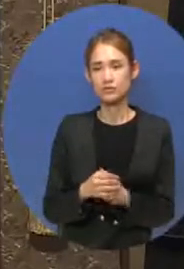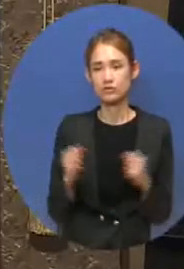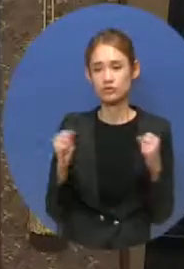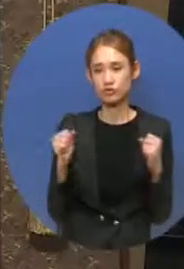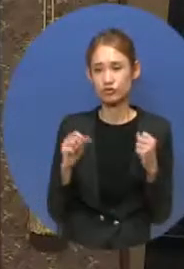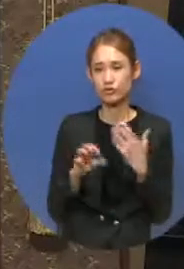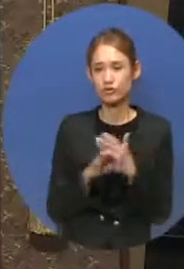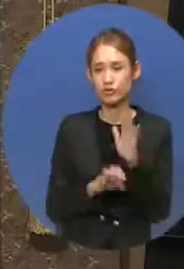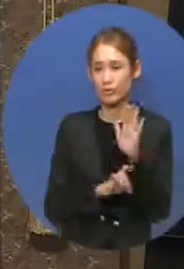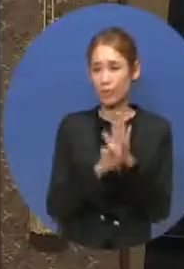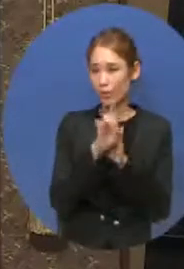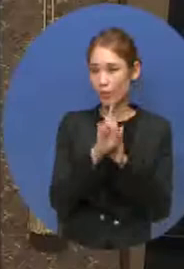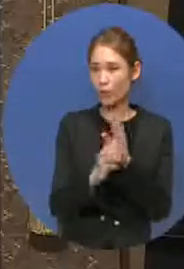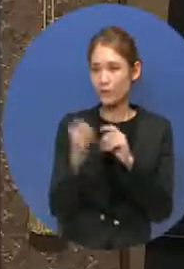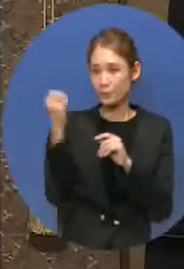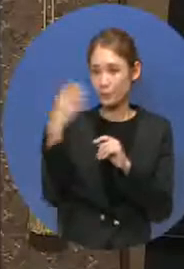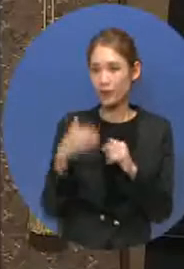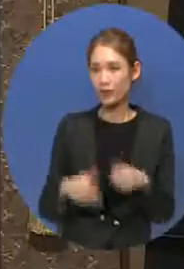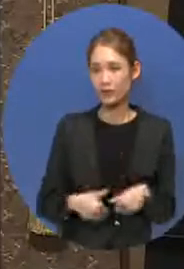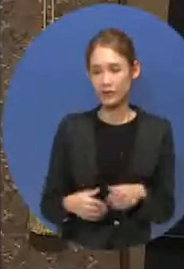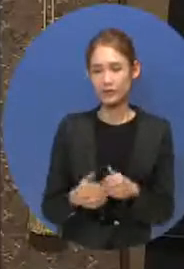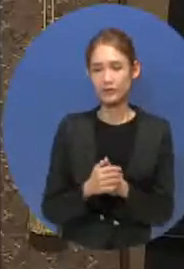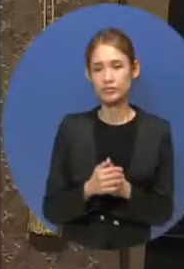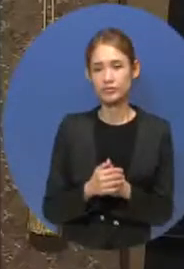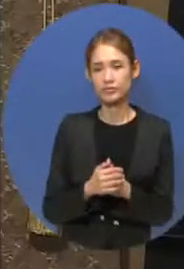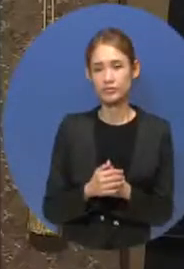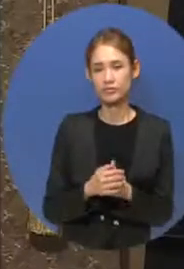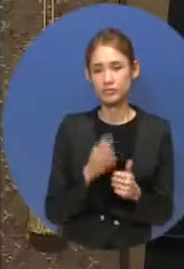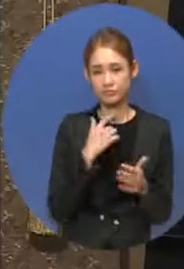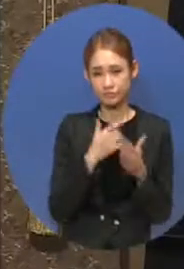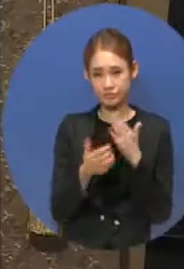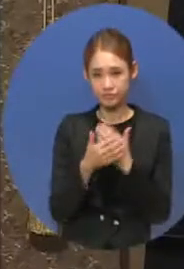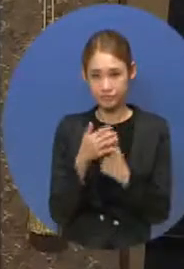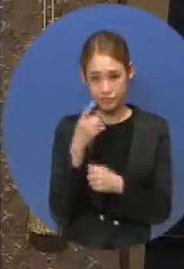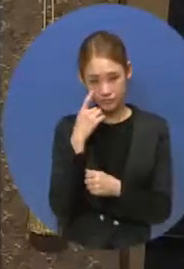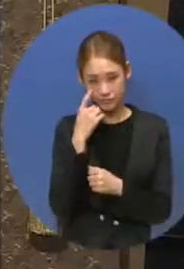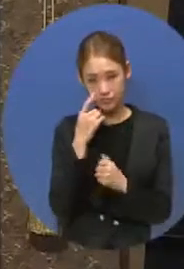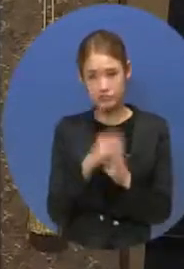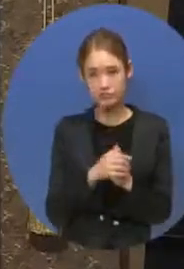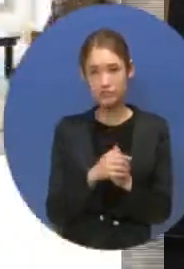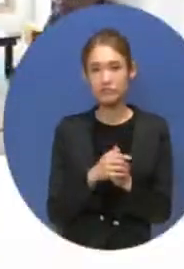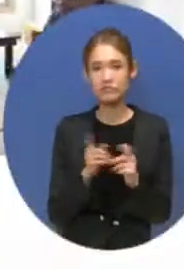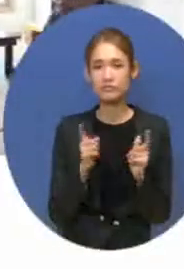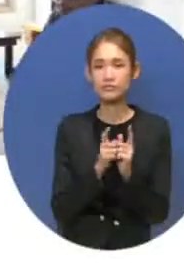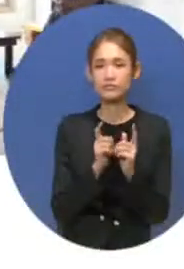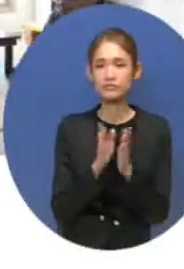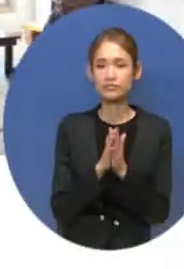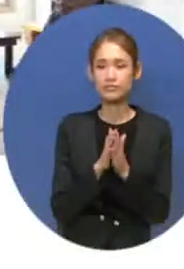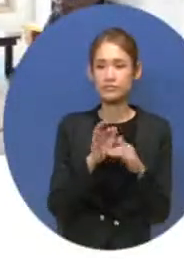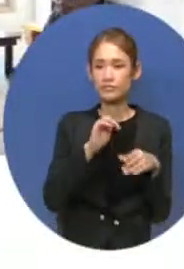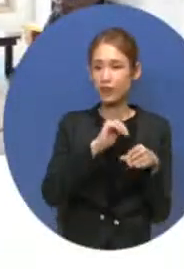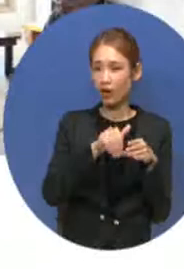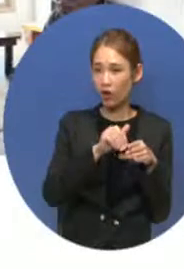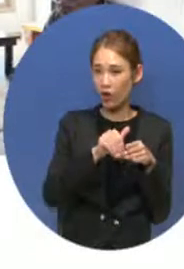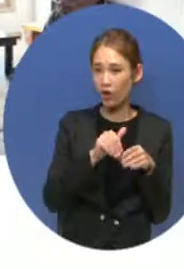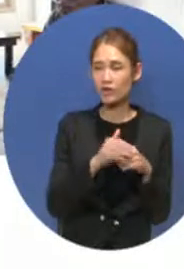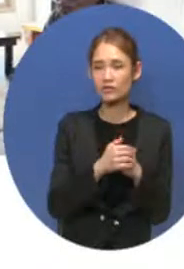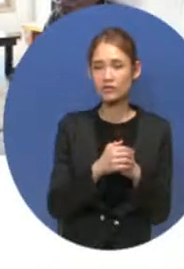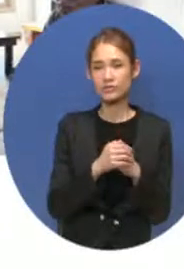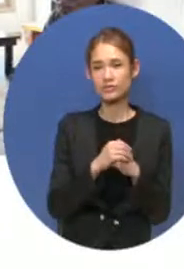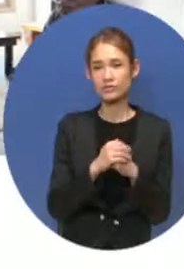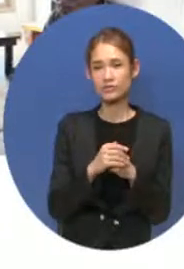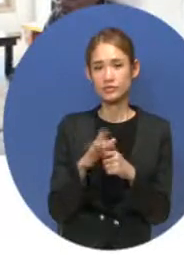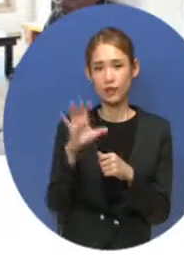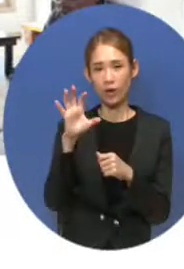되면 보일러도 켜야 되잖아요. 그런 걸 전부 다 해보시는 거죠. 이렇게 해서 직접 설거지도 하시고 화장실